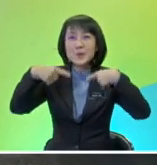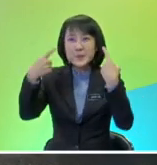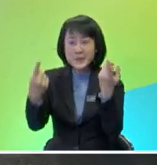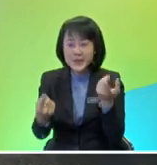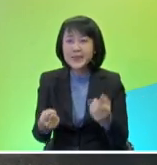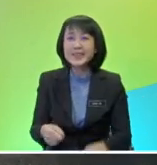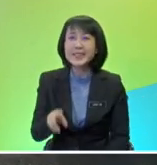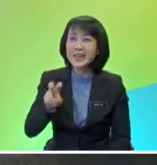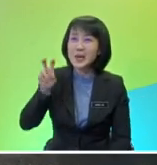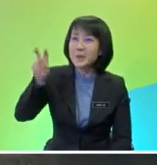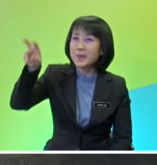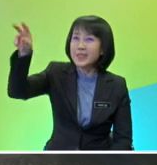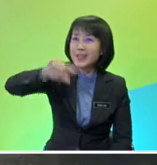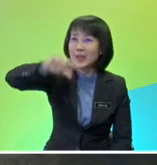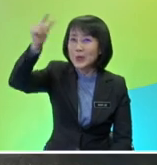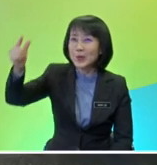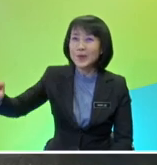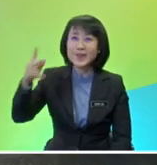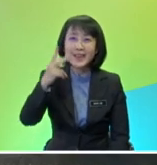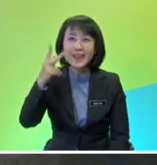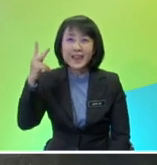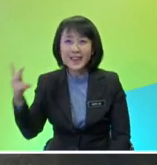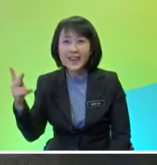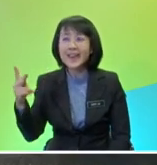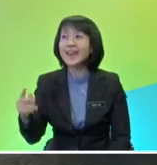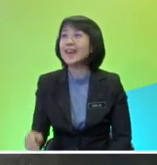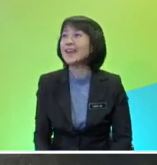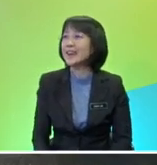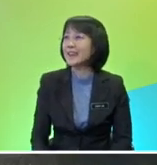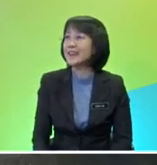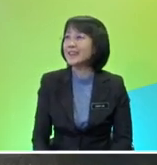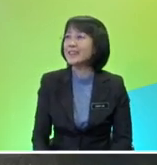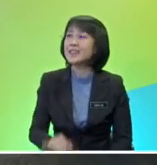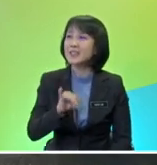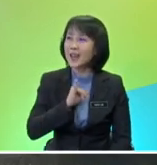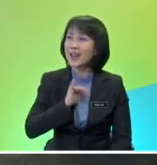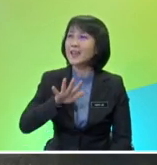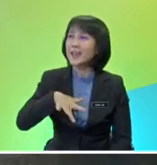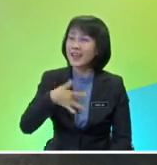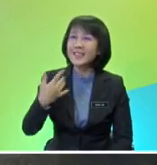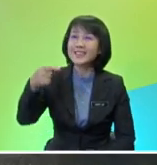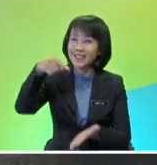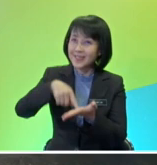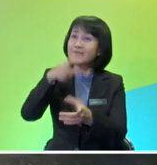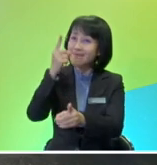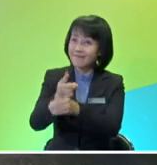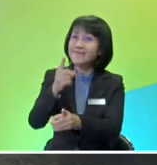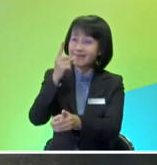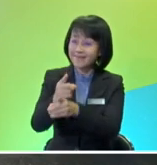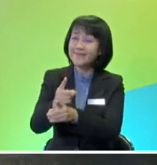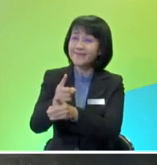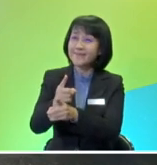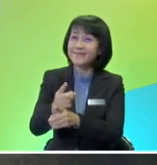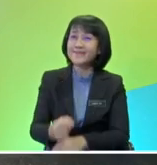tak ajak cikgu eh. Tapi cikgu, saya rasa ini betul lah cikgu. Ini dah betul dah